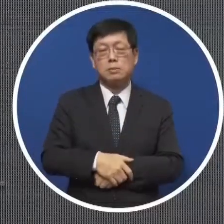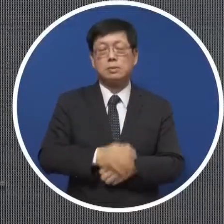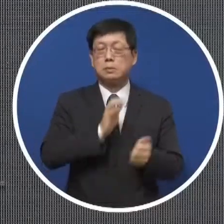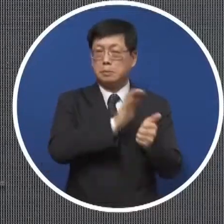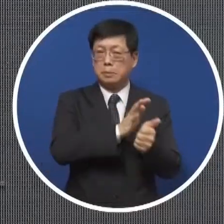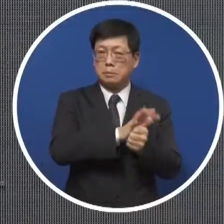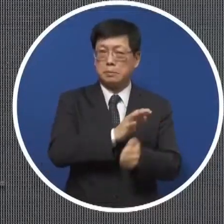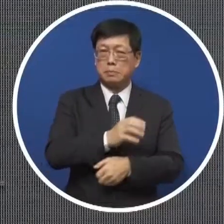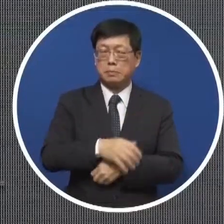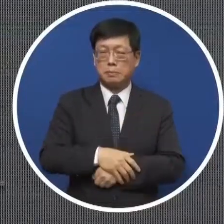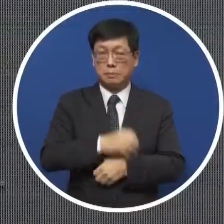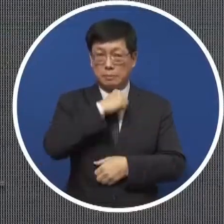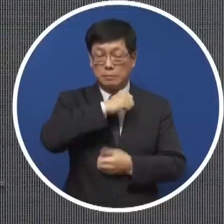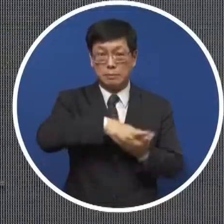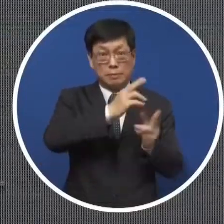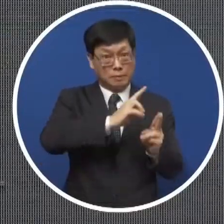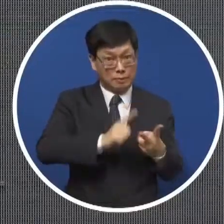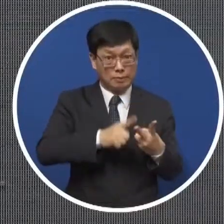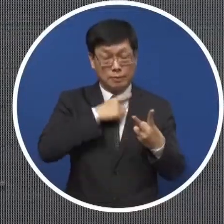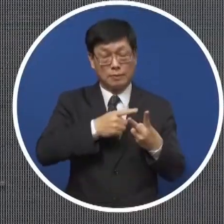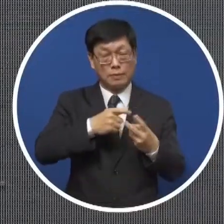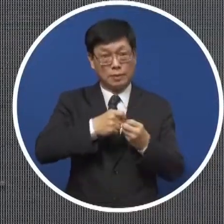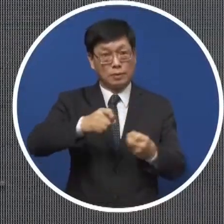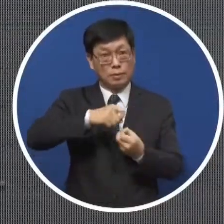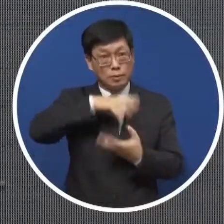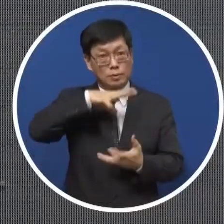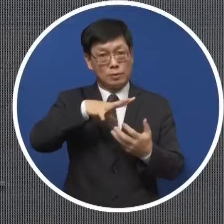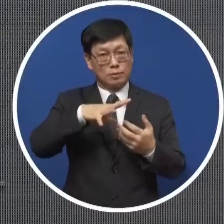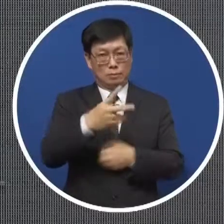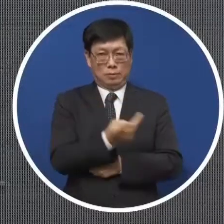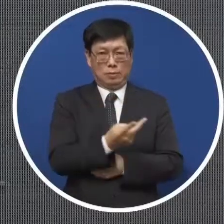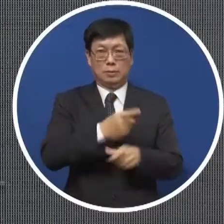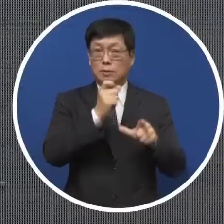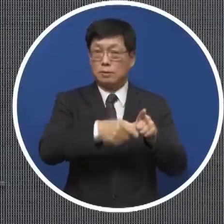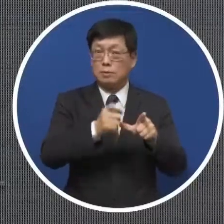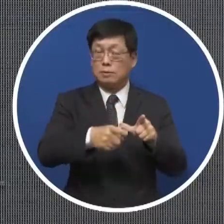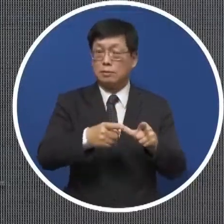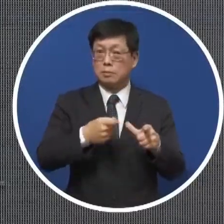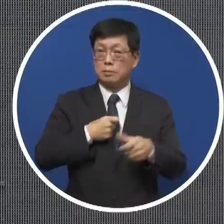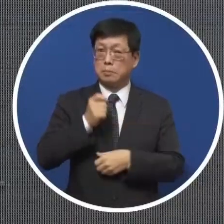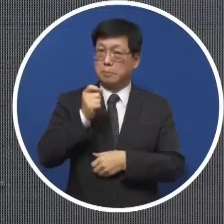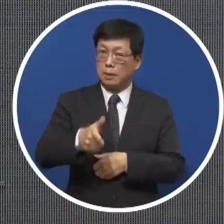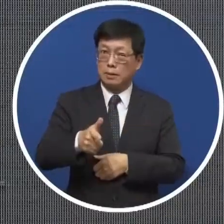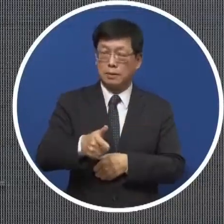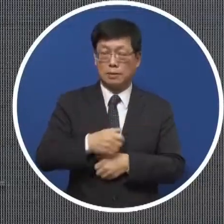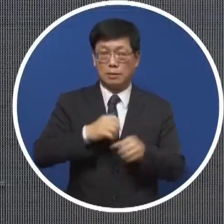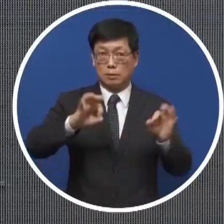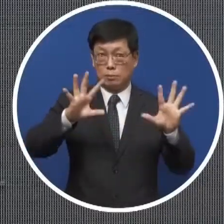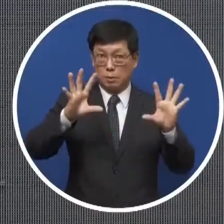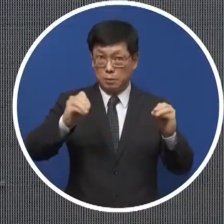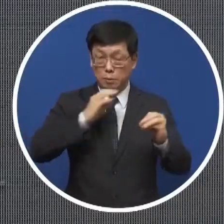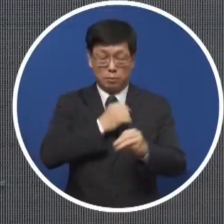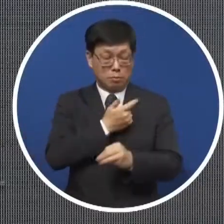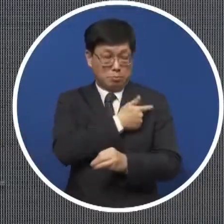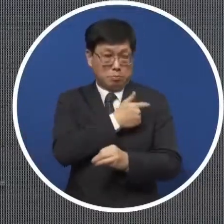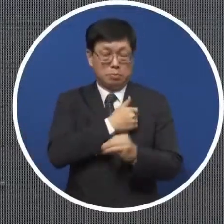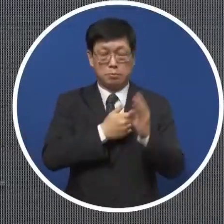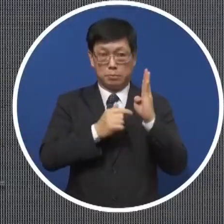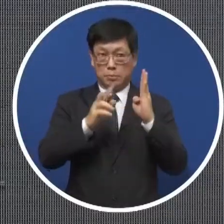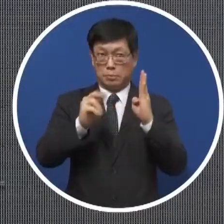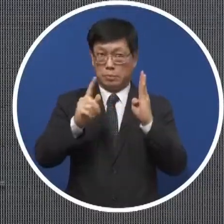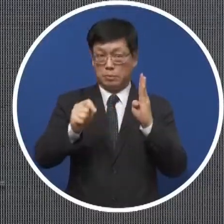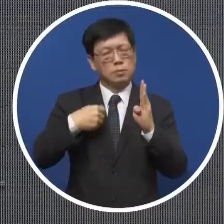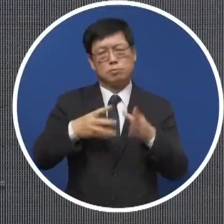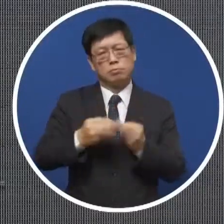助台积电跟鸿海永龄基金会这一个要购买各500万剂的 BNT 疫苗，何